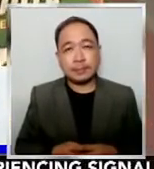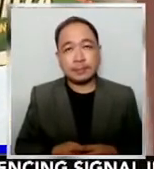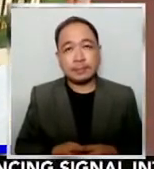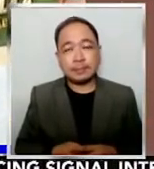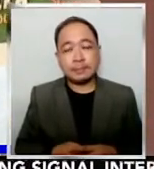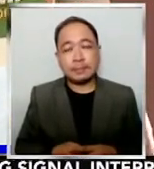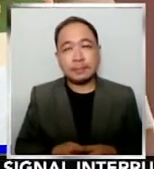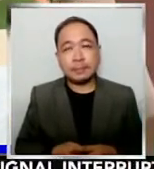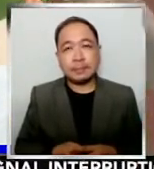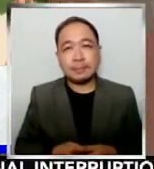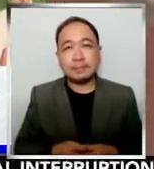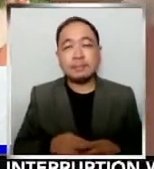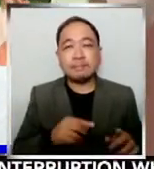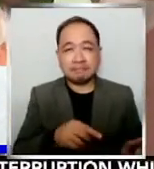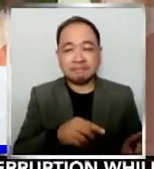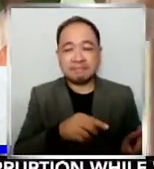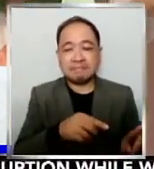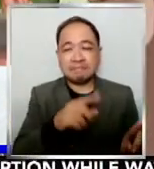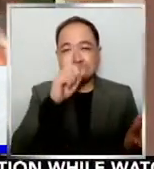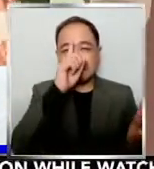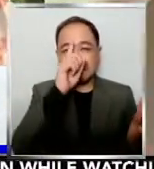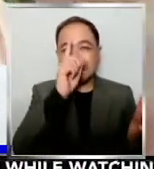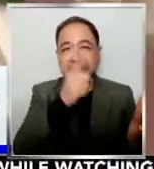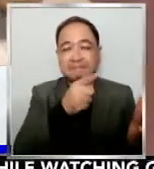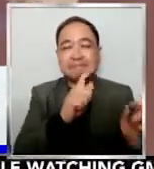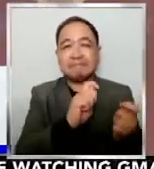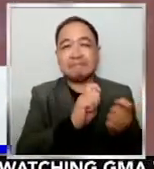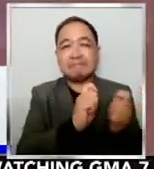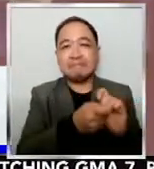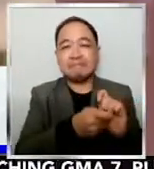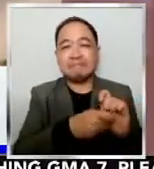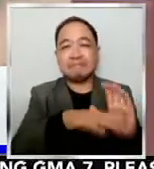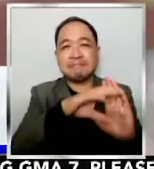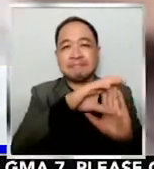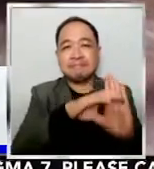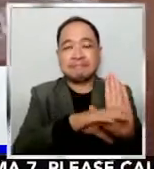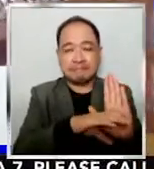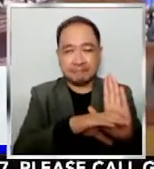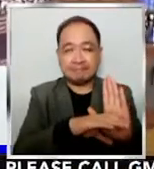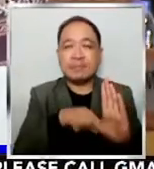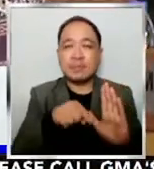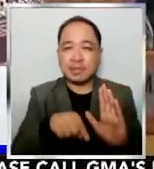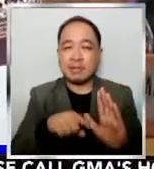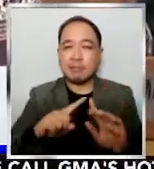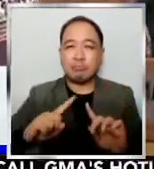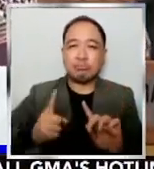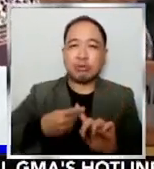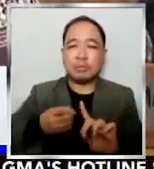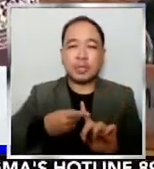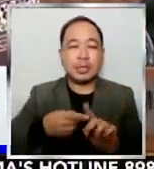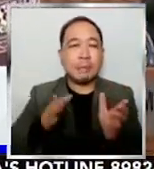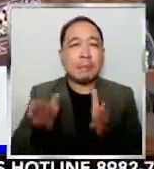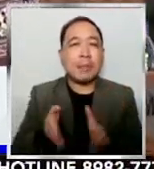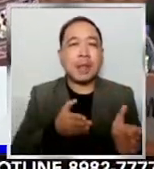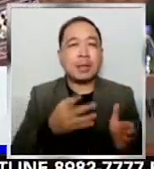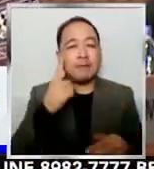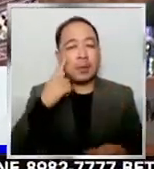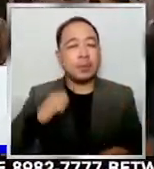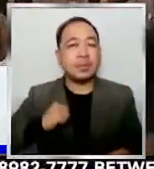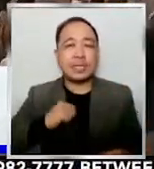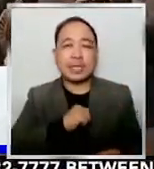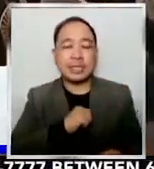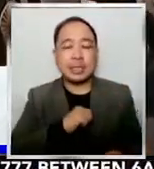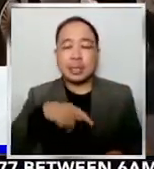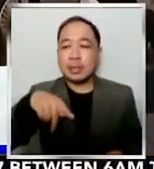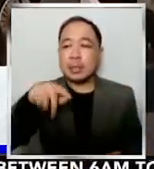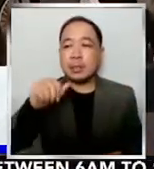Pag-amyenda sa saligang batas ang isa sa pangunahing plataporma ni Senator-elect Robin Padilla. Kaya nang maging number one senator sa election 2022,